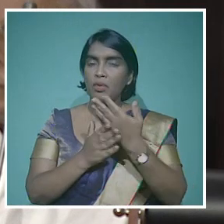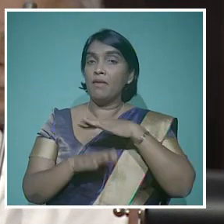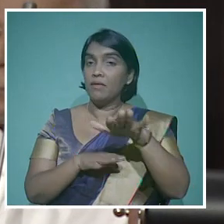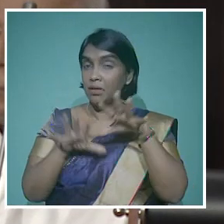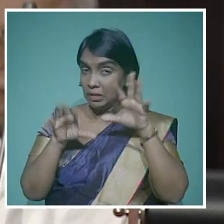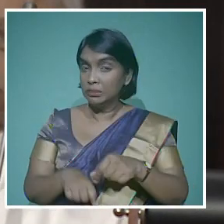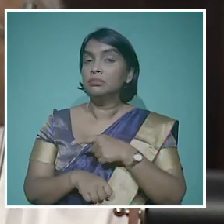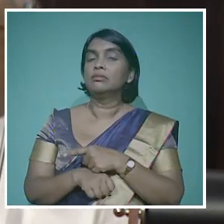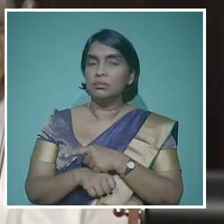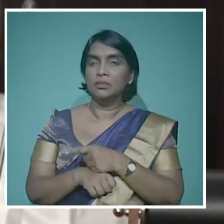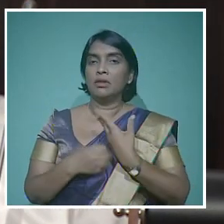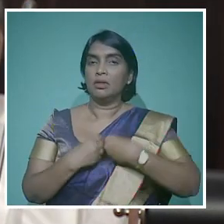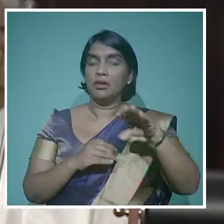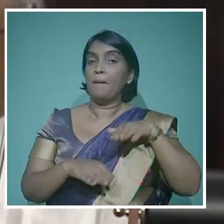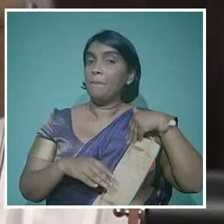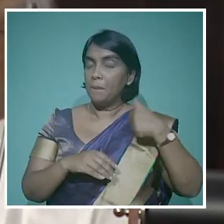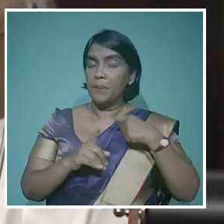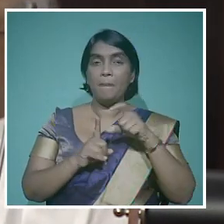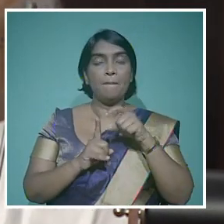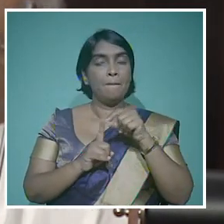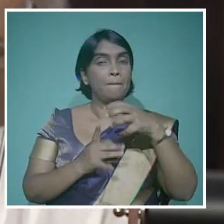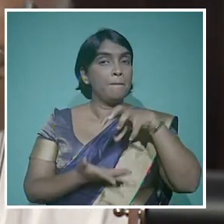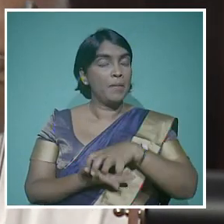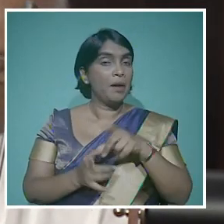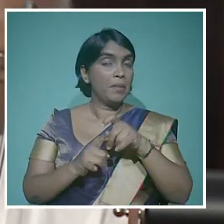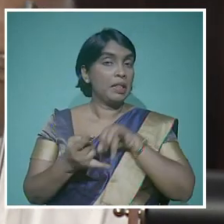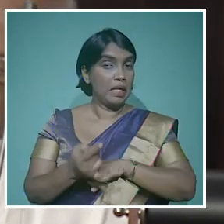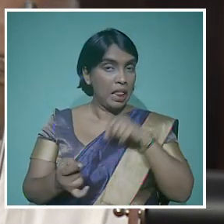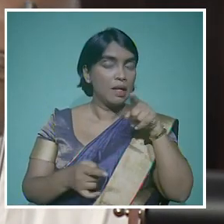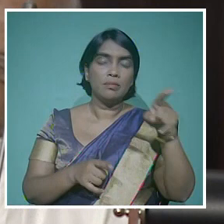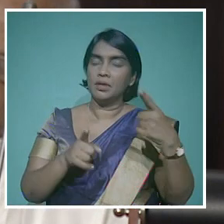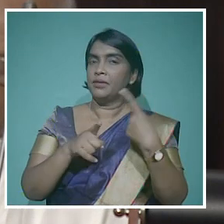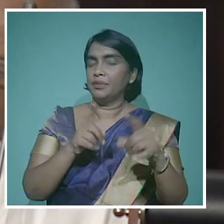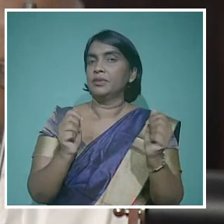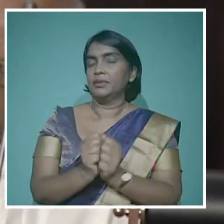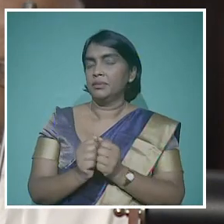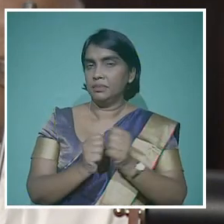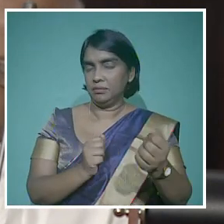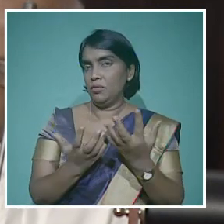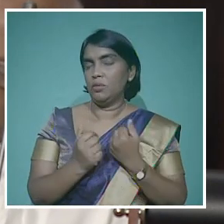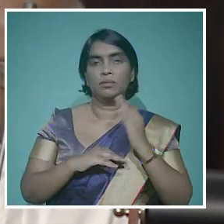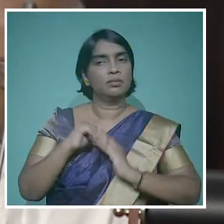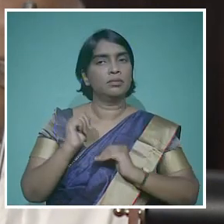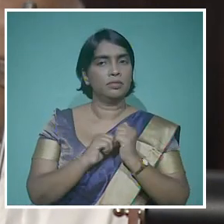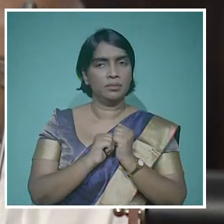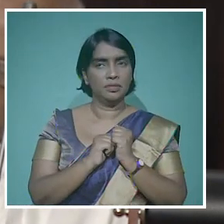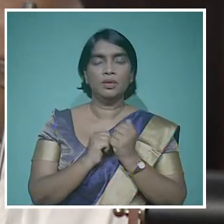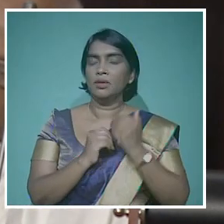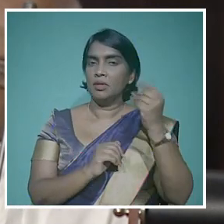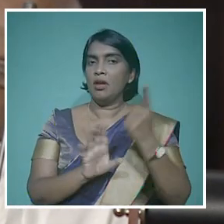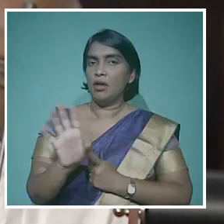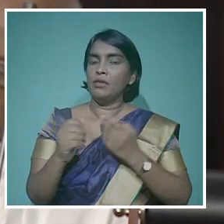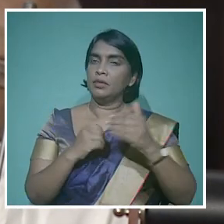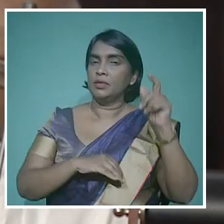කිරීම අදාළ මූලික කටයුතු ප්‍රාදේශීය ලේකම්වරුන් මගින් පමණක් කිරීමට අවශ්‍ය වැඩපිළිවෙළක් ඉදිරි වසර